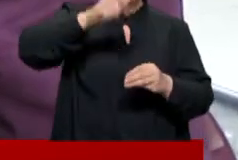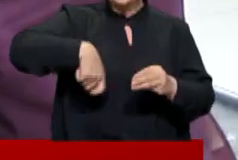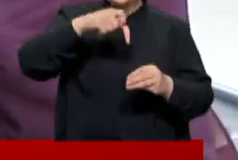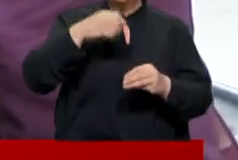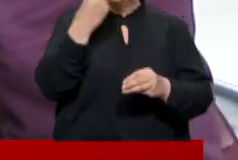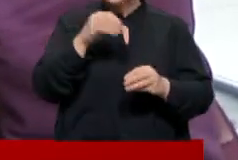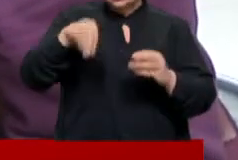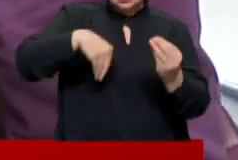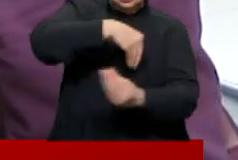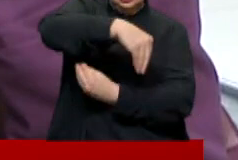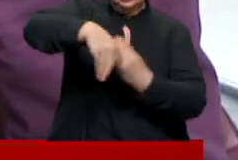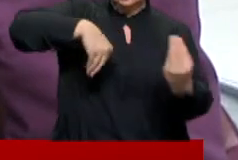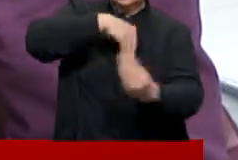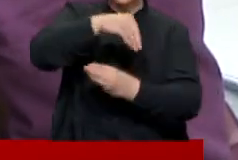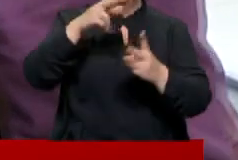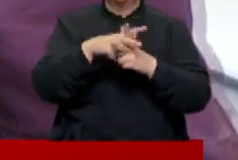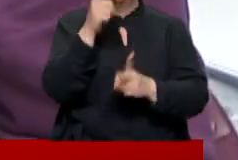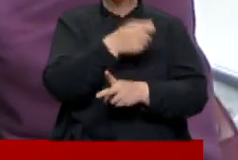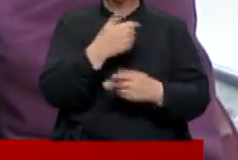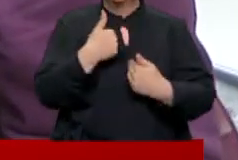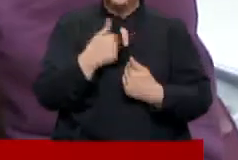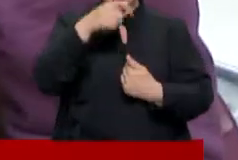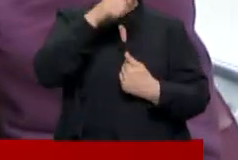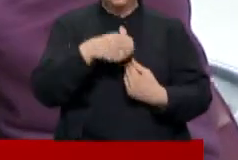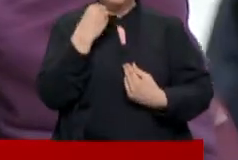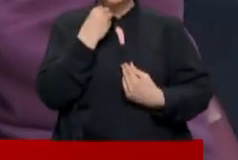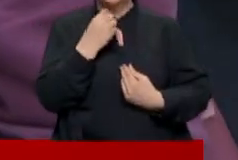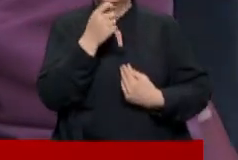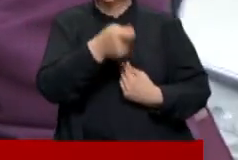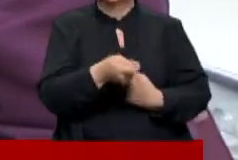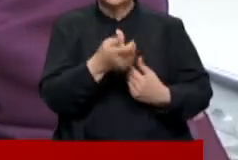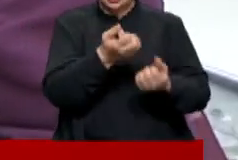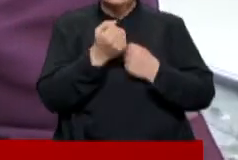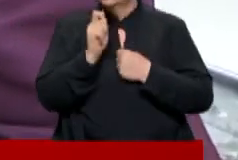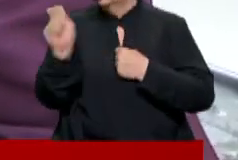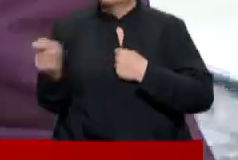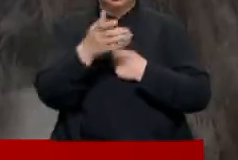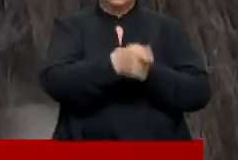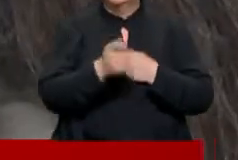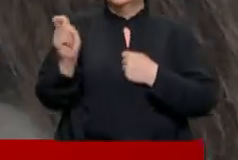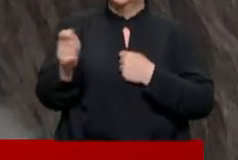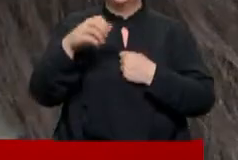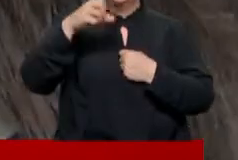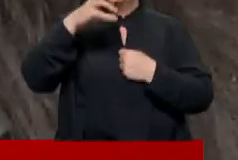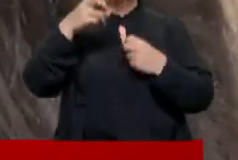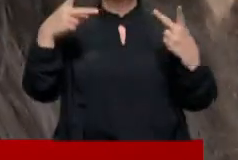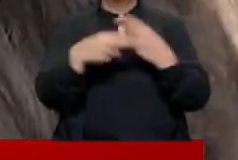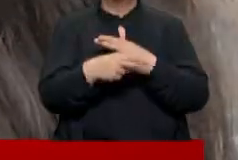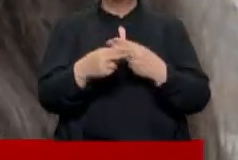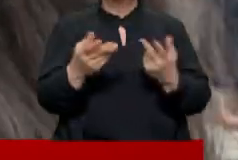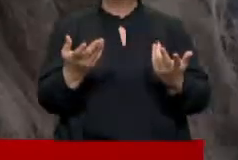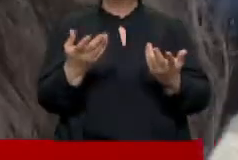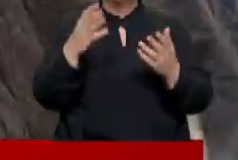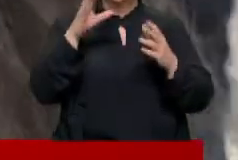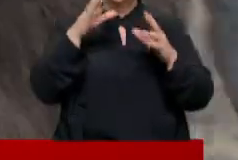nakit avans bu şekilde faturamı ödedim. Kredi kartına borçlanarak fatura ödemek zorunda kaldım. Elektriğim kapanma, açma